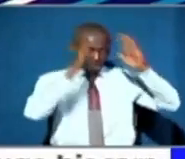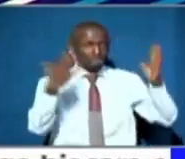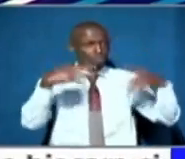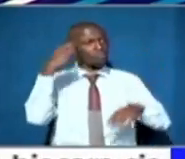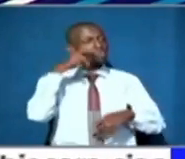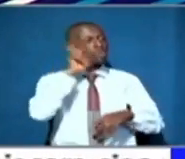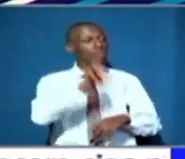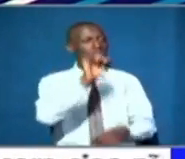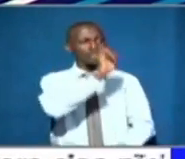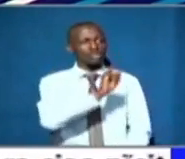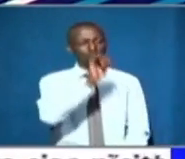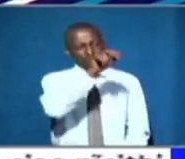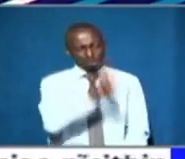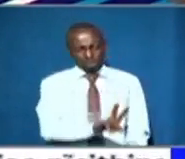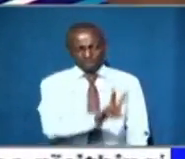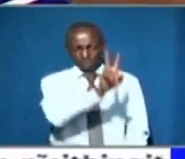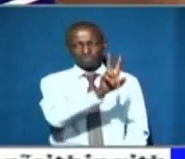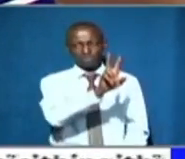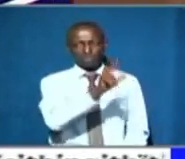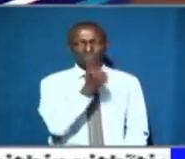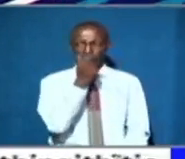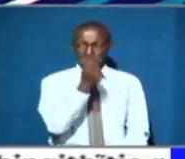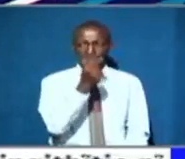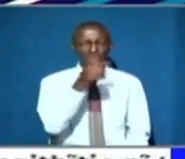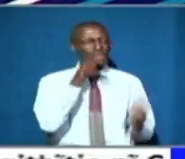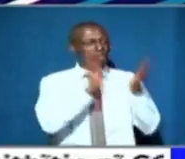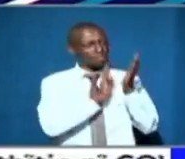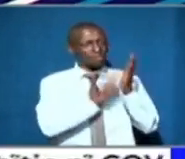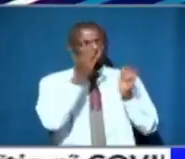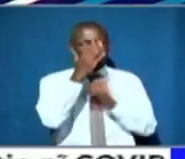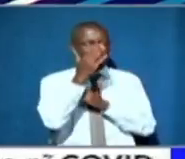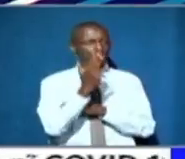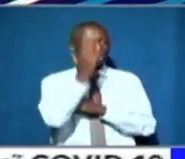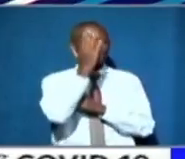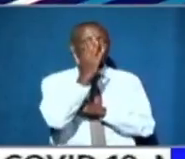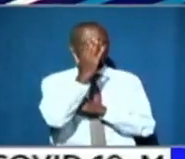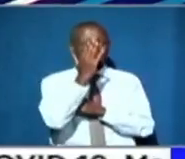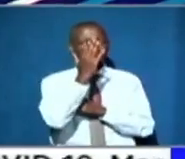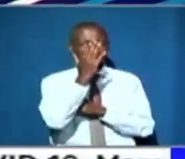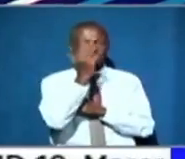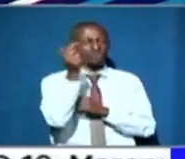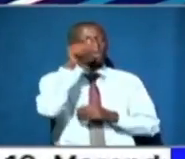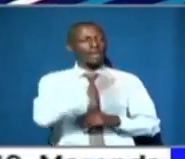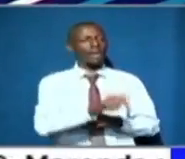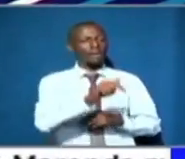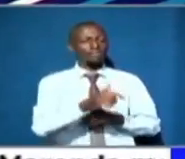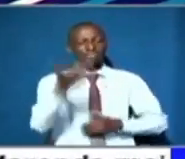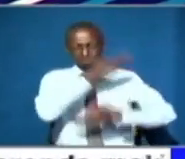wa Inoro TV na demuere mwadhani ya rogo shu na demuere ni tukete huko nige za tuwala